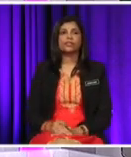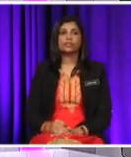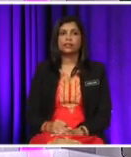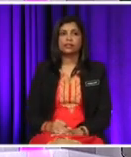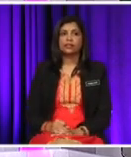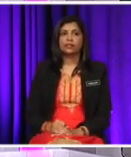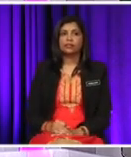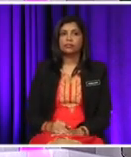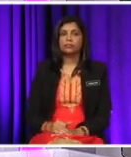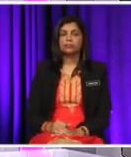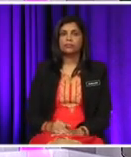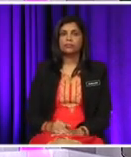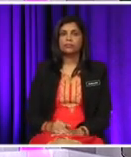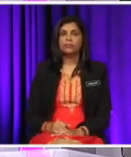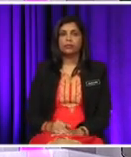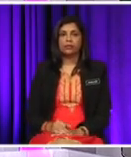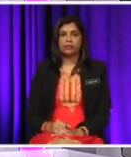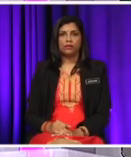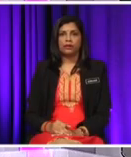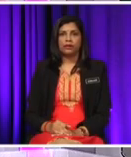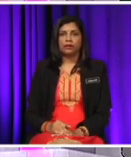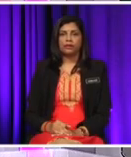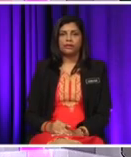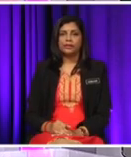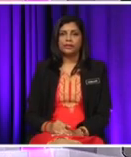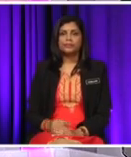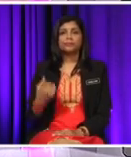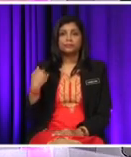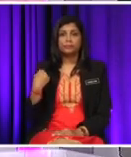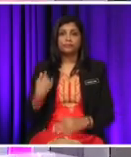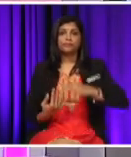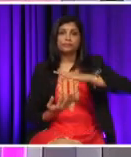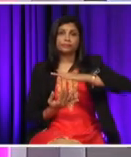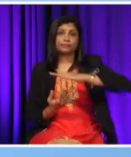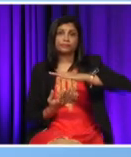ini untuk demo saja Oke dan